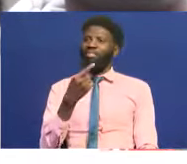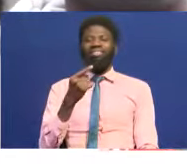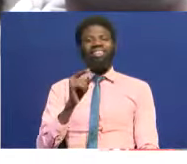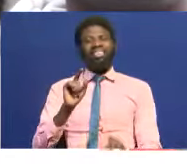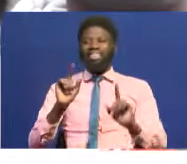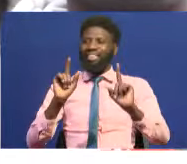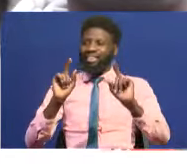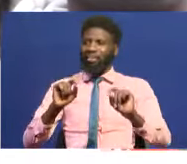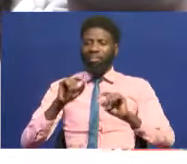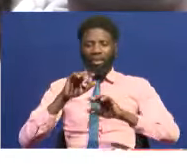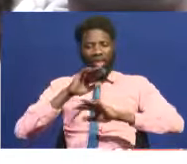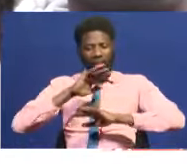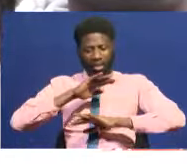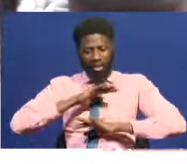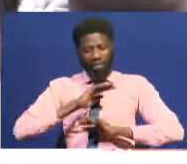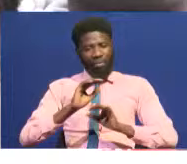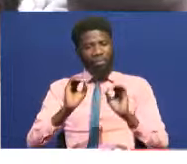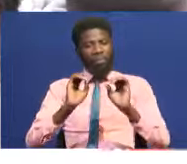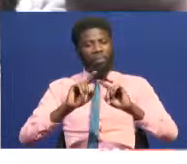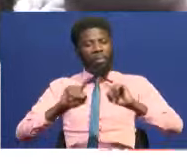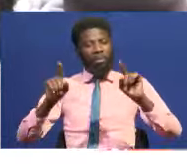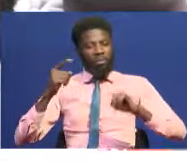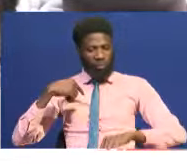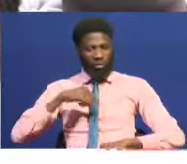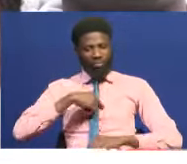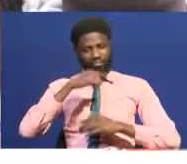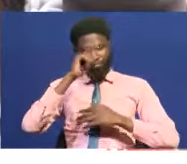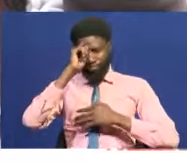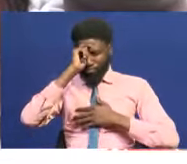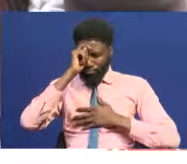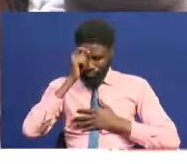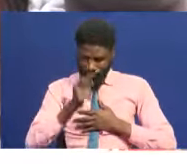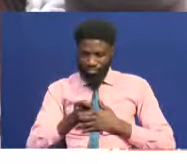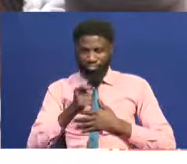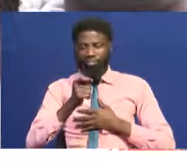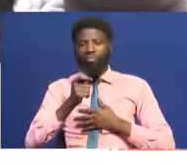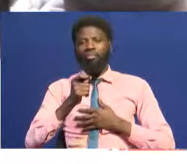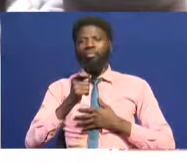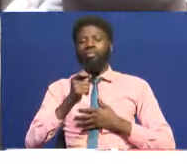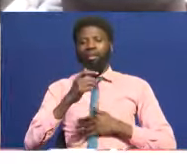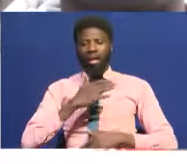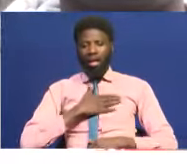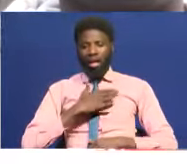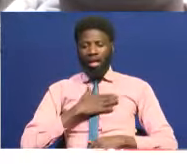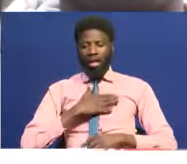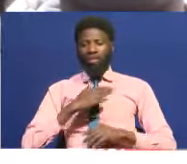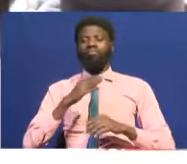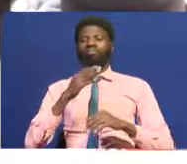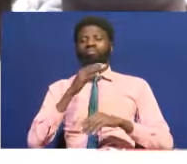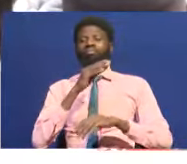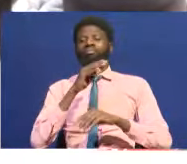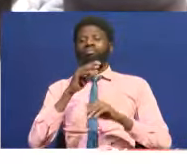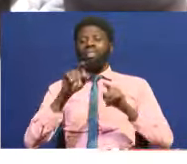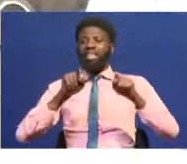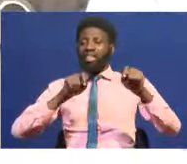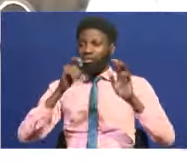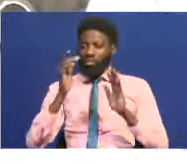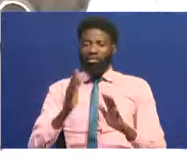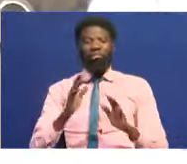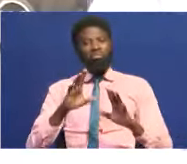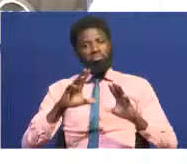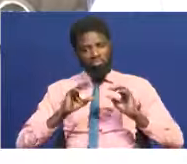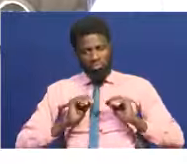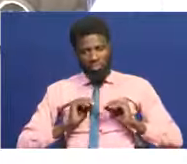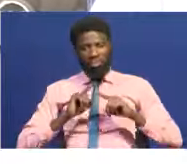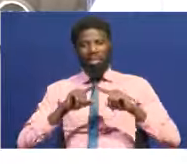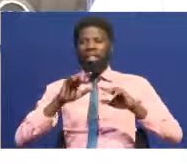haitutoshi, lakini kwa ajili tunaheshimu wito wa regulator wetu tunatii 30,000 licha haitoshi. So